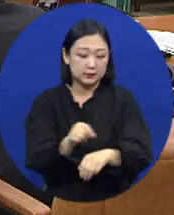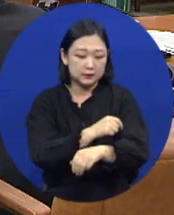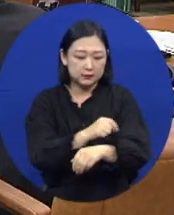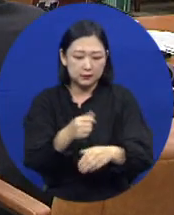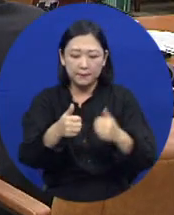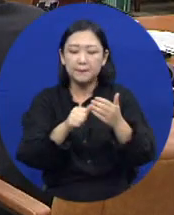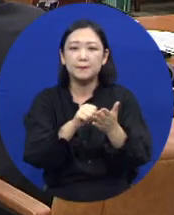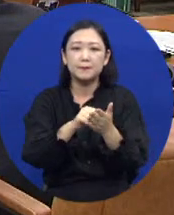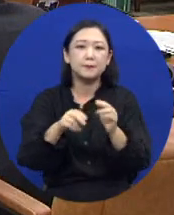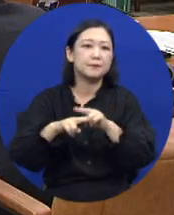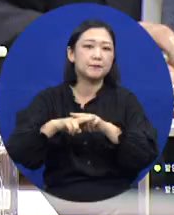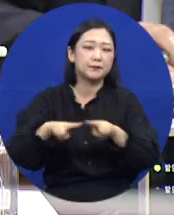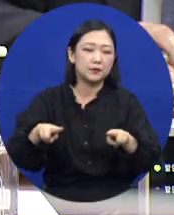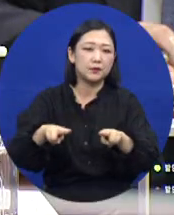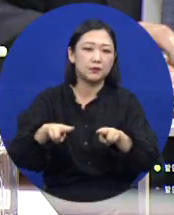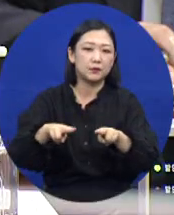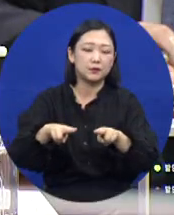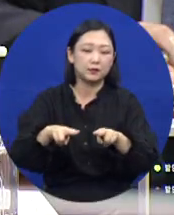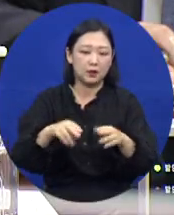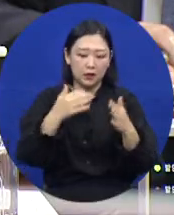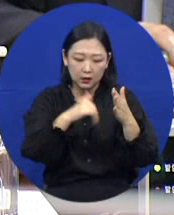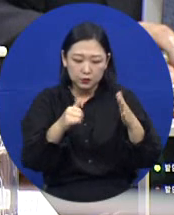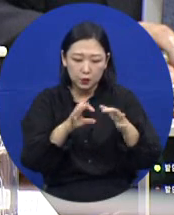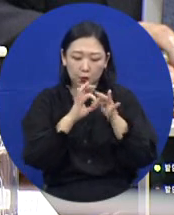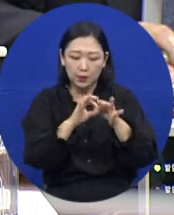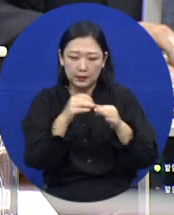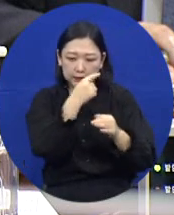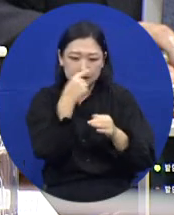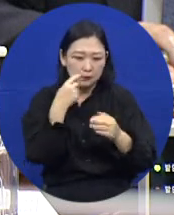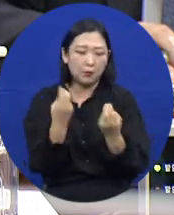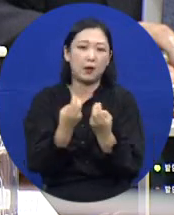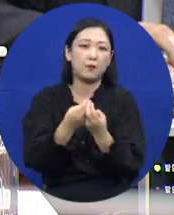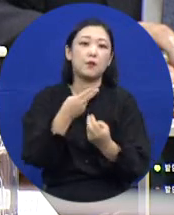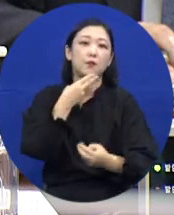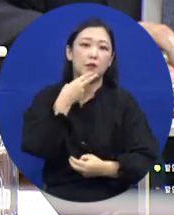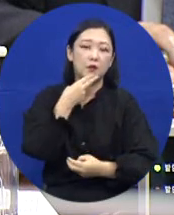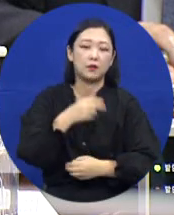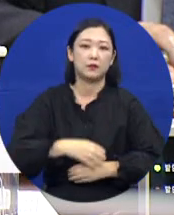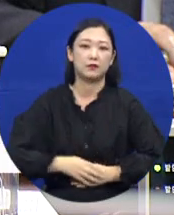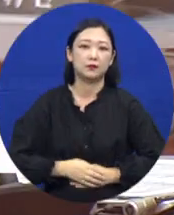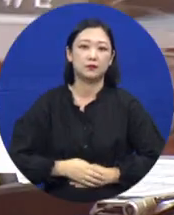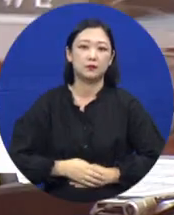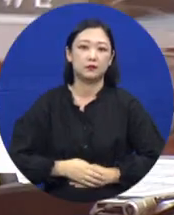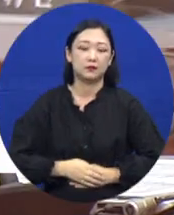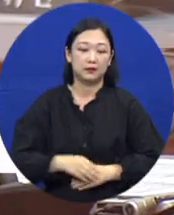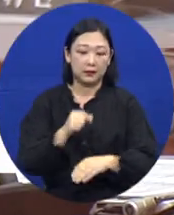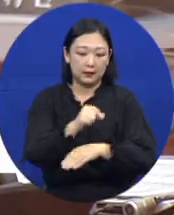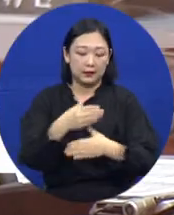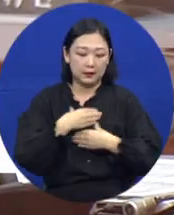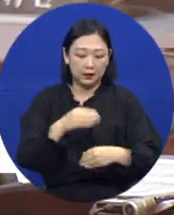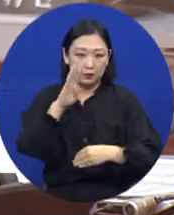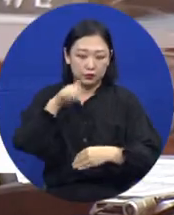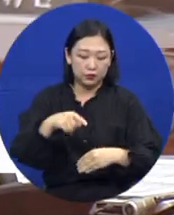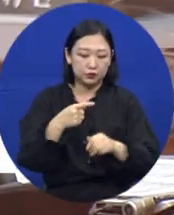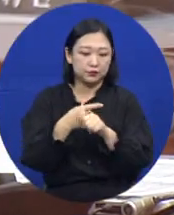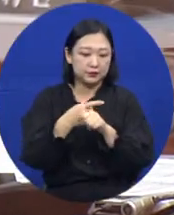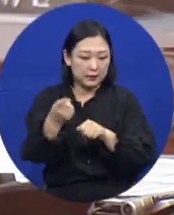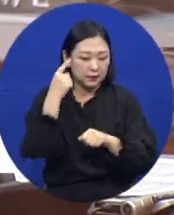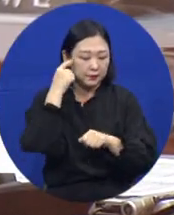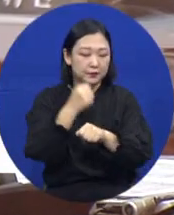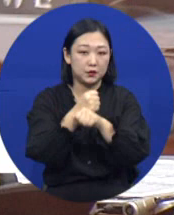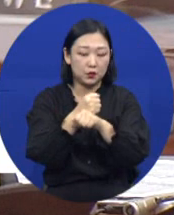제외되면서 가족관계를 증명할 방법이 어려워졌기 때문입니다 좀 행정안전부는 내년에 용역을 거쳐